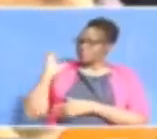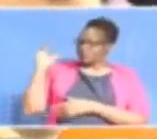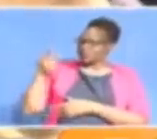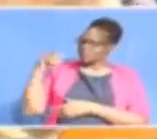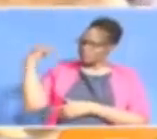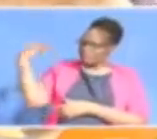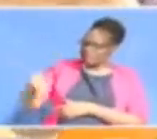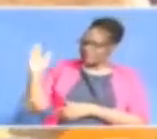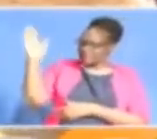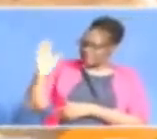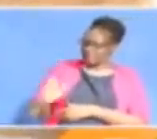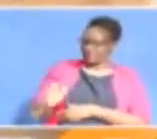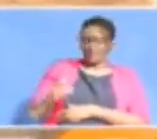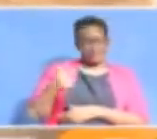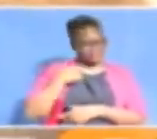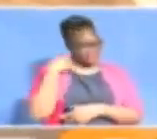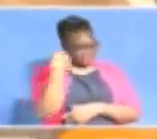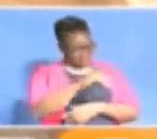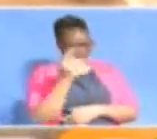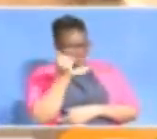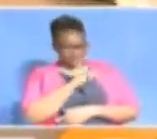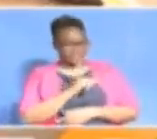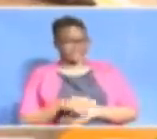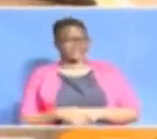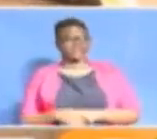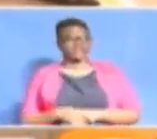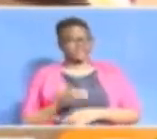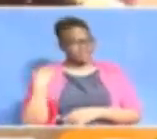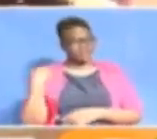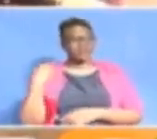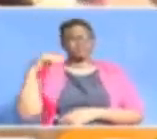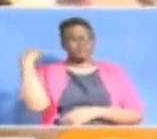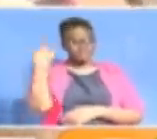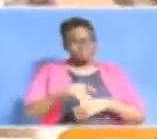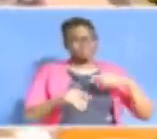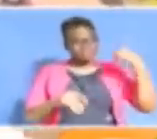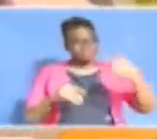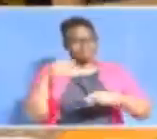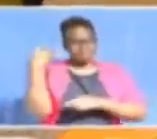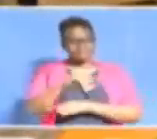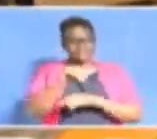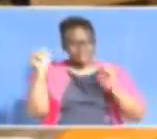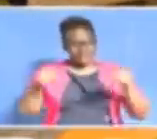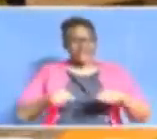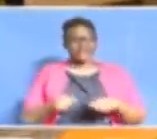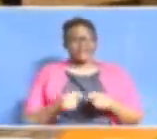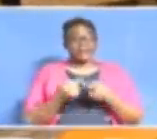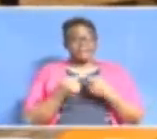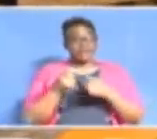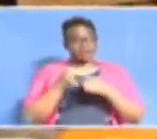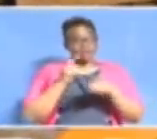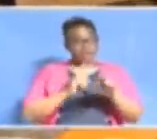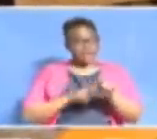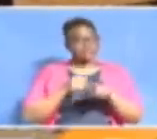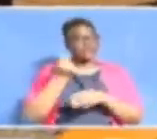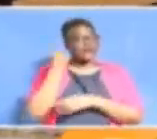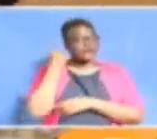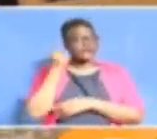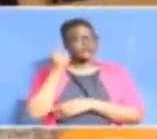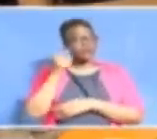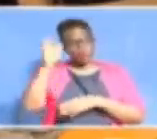kimoja? Amewahi. Nilikuwa natandika. Kabisa na goga kabisa. Lakini since nijue punda huongereshwa na